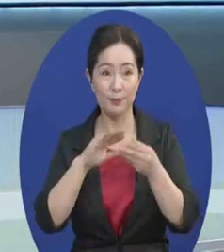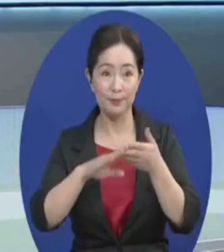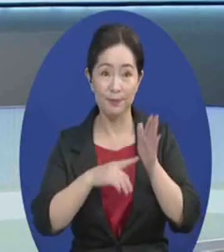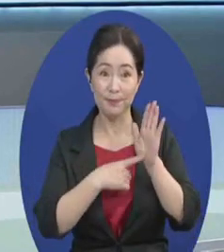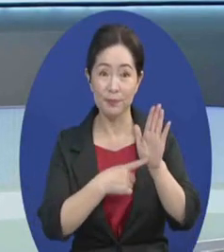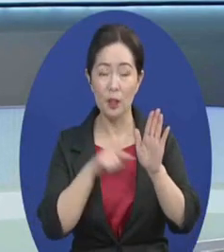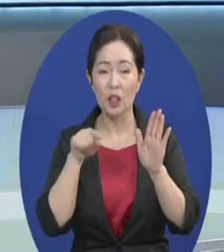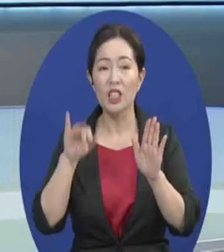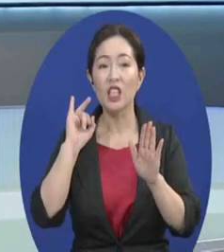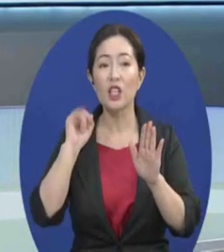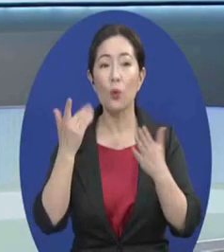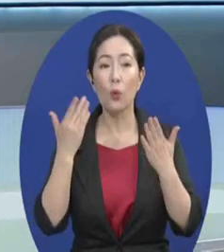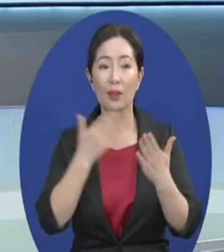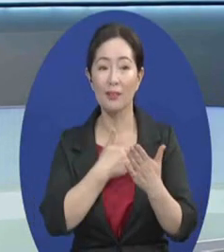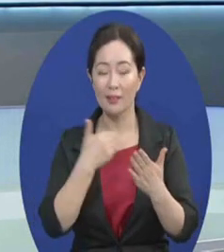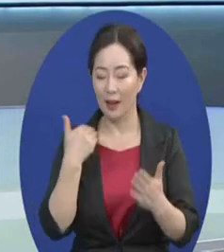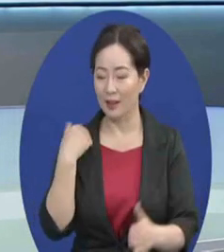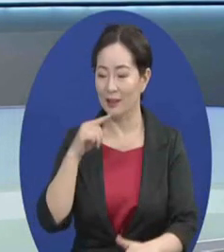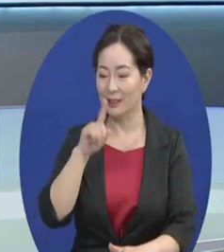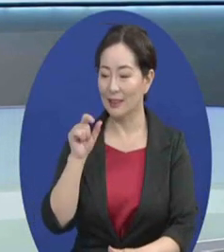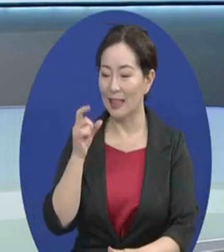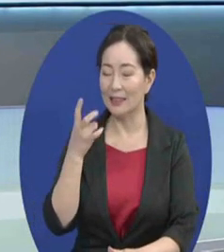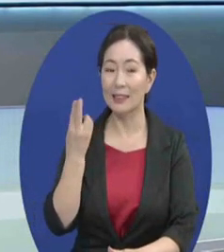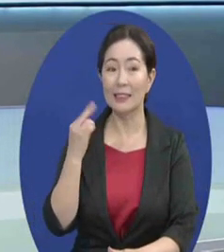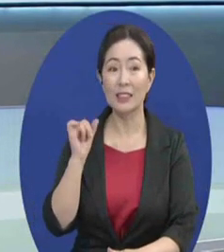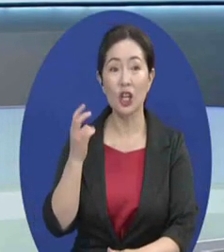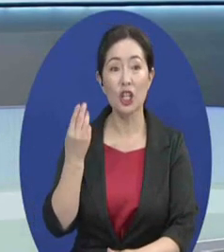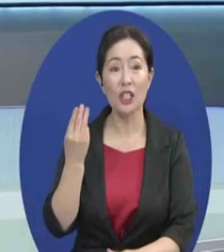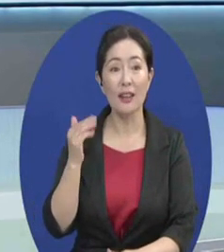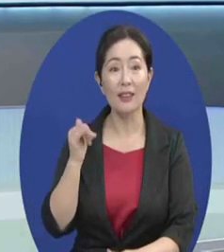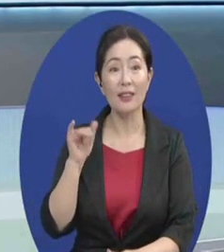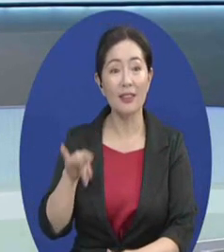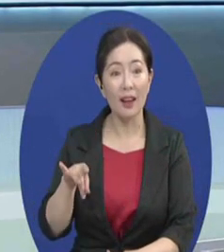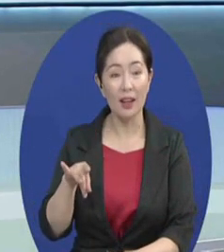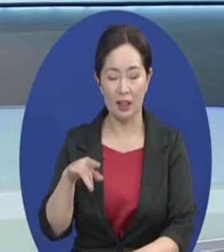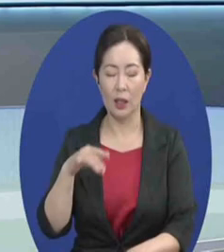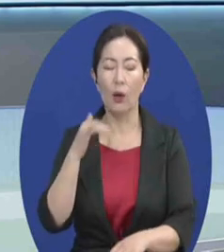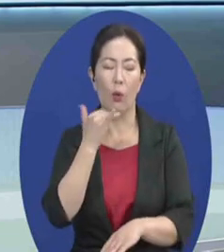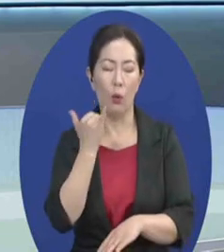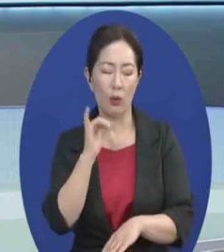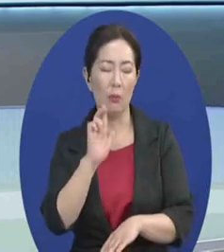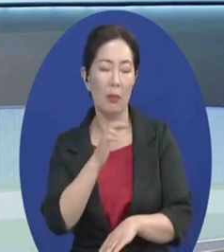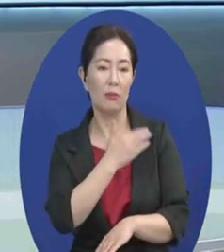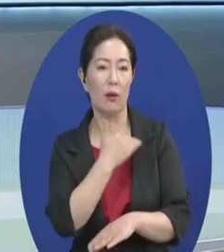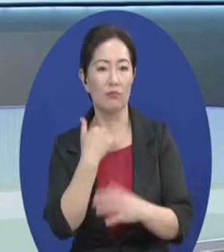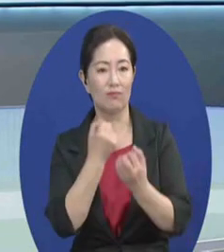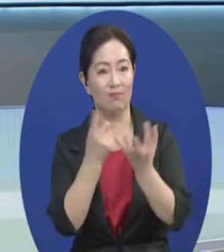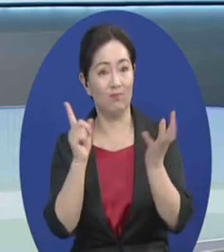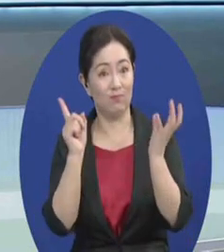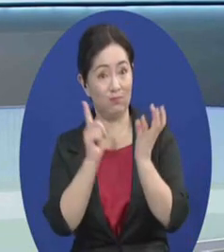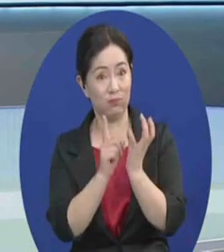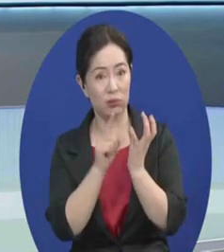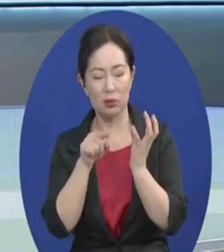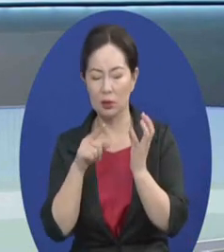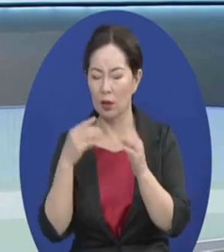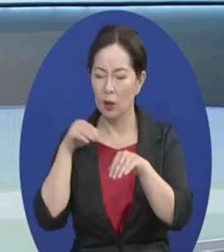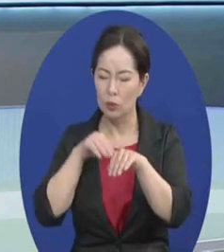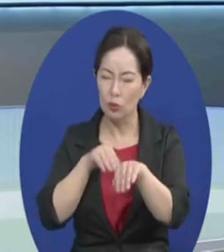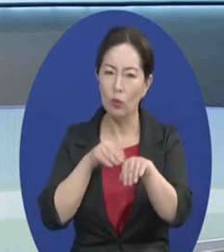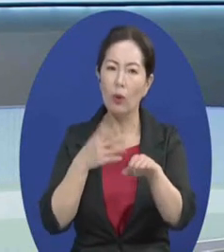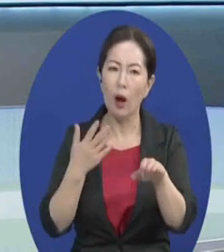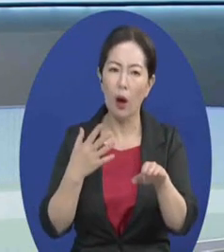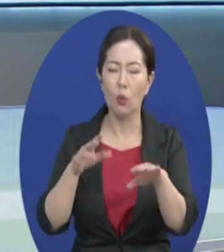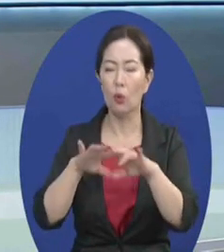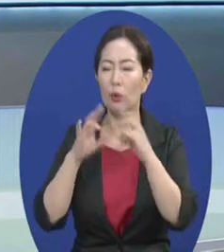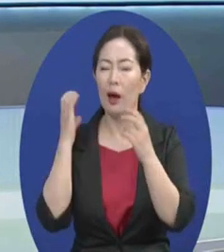Солиа. Өнөөдөр улсын хурлын дарга зандан шатар нийслэлийн удирдлагуудтай уулзлаа. Энэ үеэр нийслэлийн иргэцэн байдлыг сайжруулах, төвжирэл нийтийн тээврийн үйлчлэгийг нэмэгдүүлэх